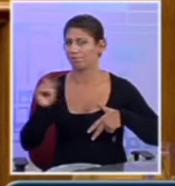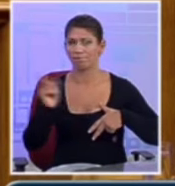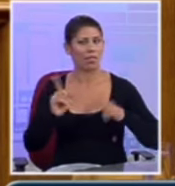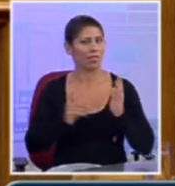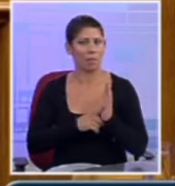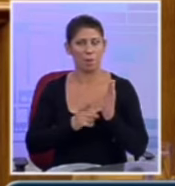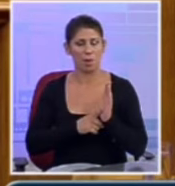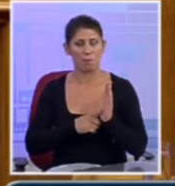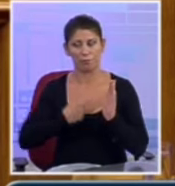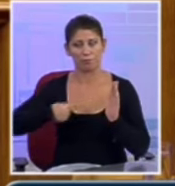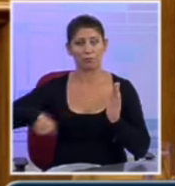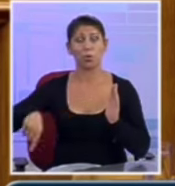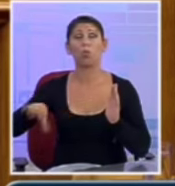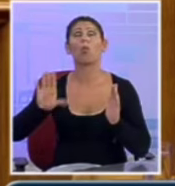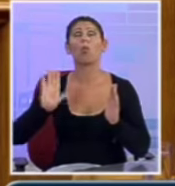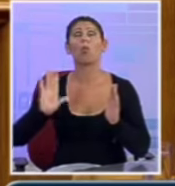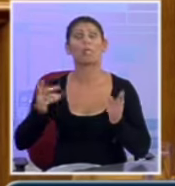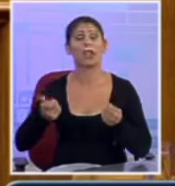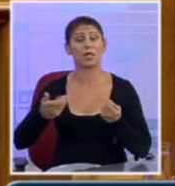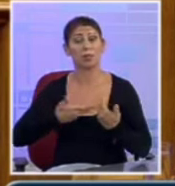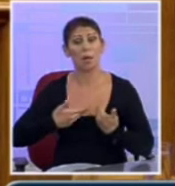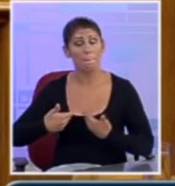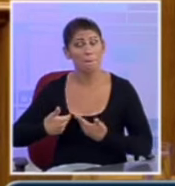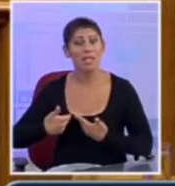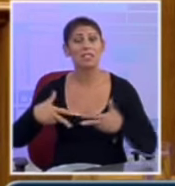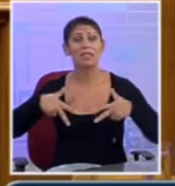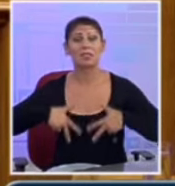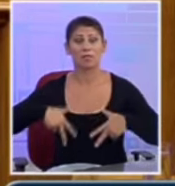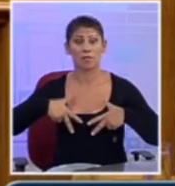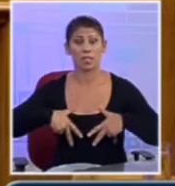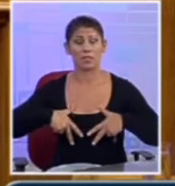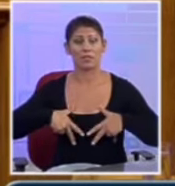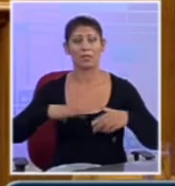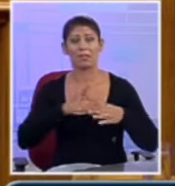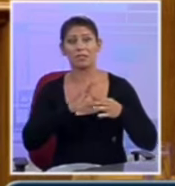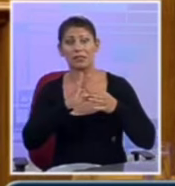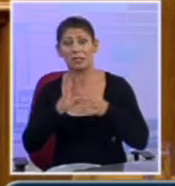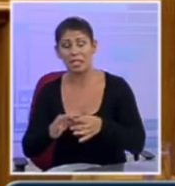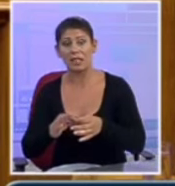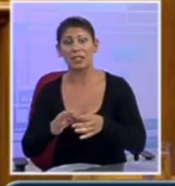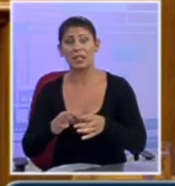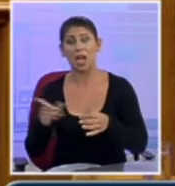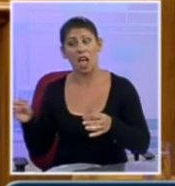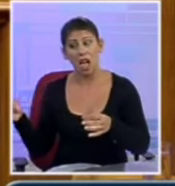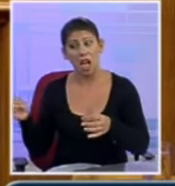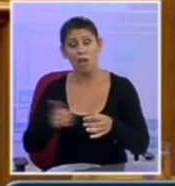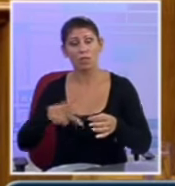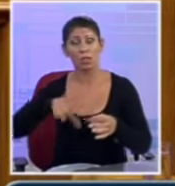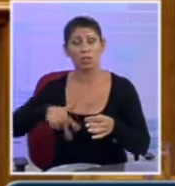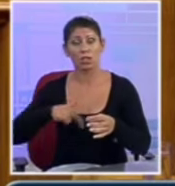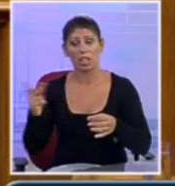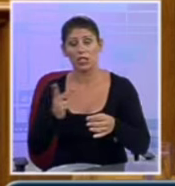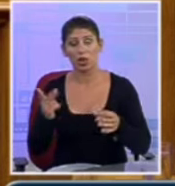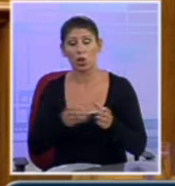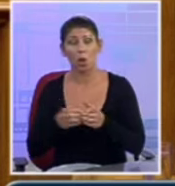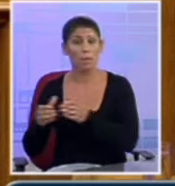να είμαστε ούτε να γίνουμε εμείς μια κυβέρνηση συνέχεια αυτών των κυβερνήσεων του